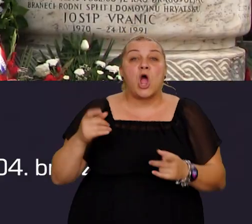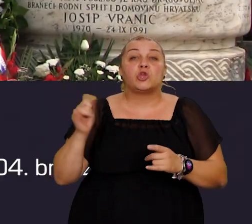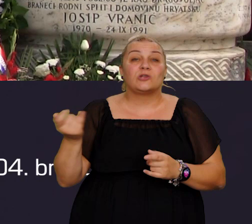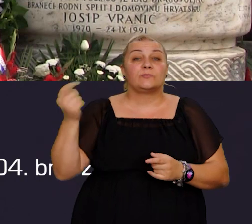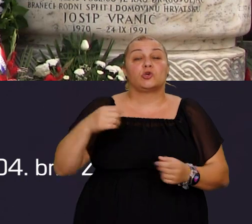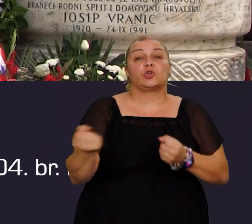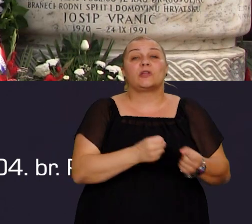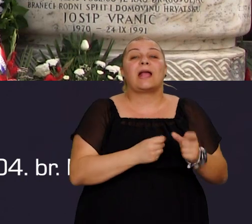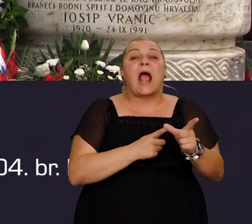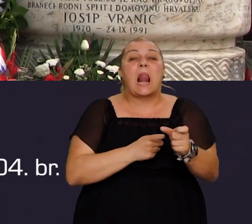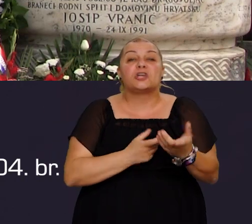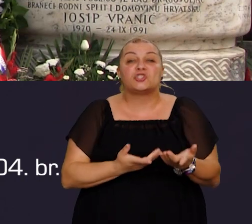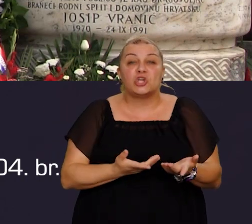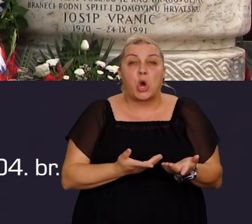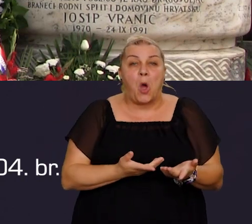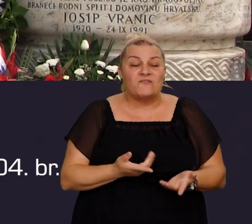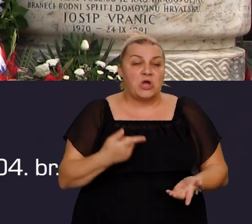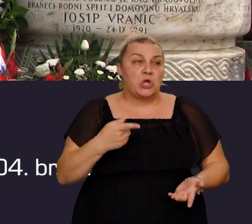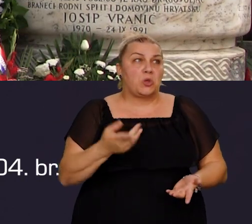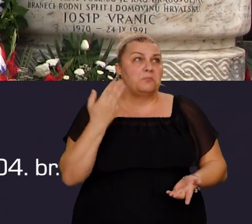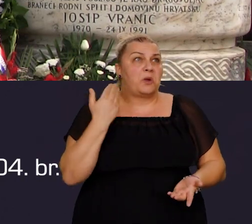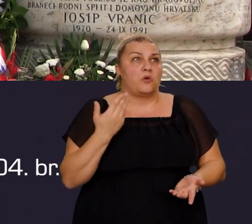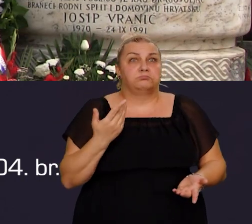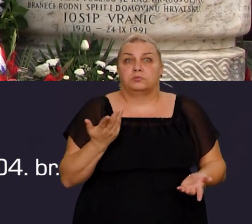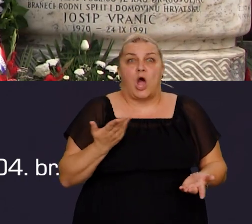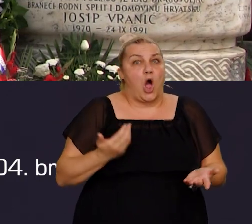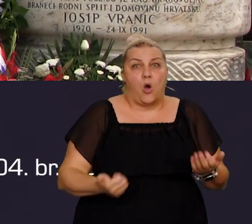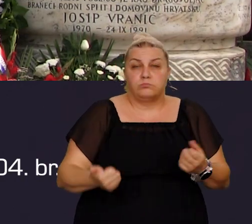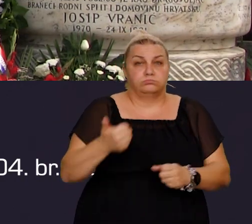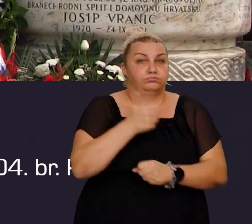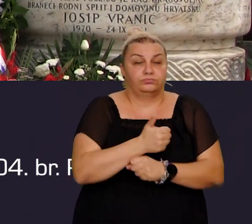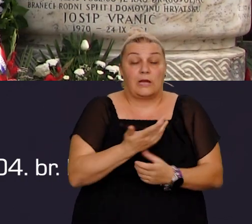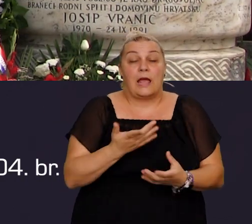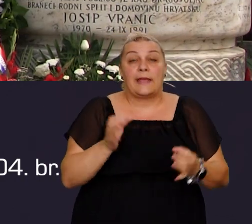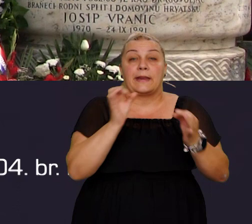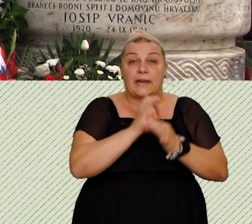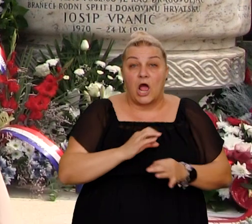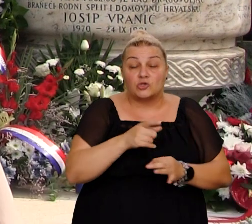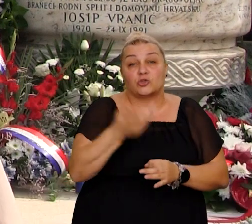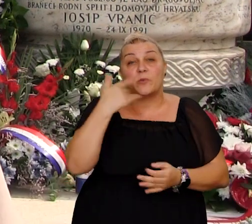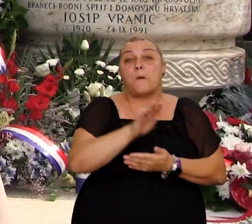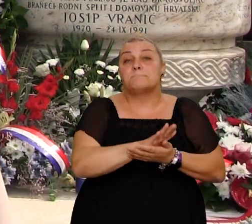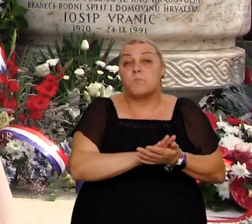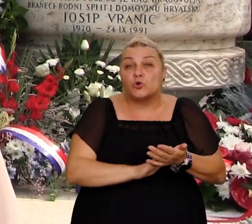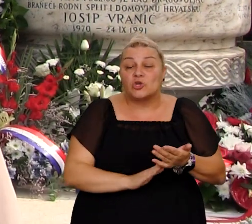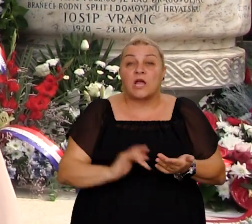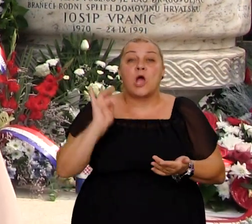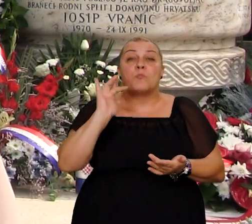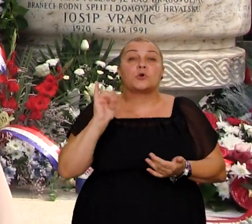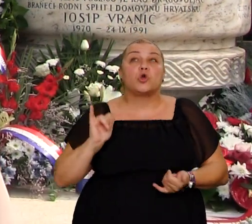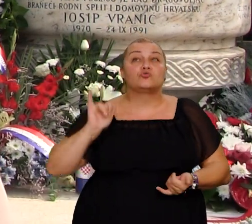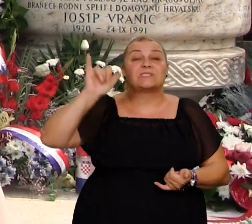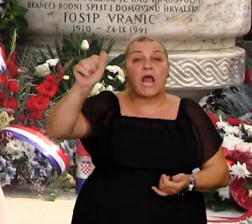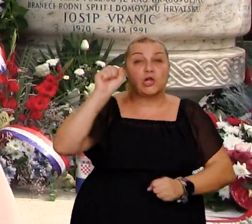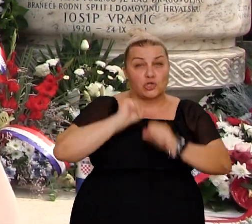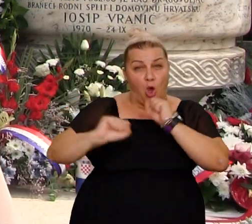Josip je došao sa Kalašnjikovom u tome. To je za nas tada bio pojam, evo, i nažalost počeci